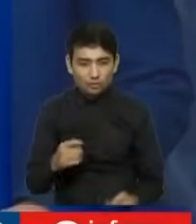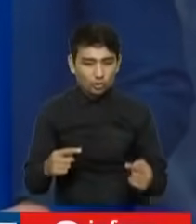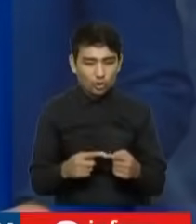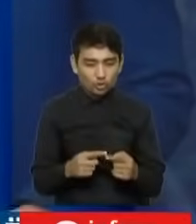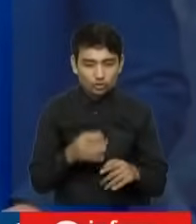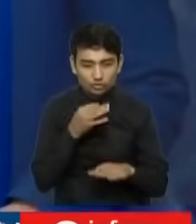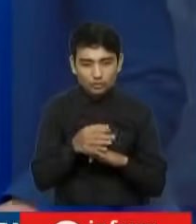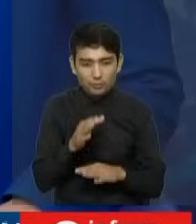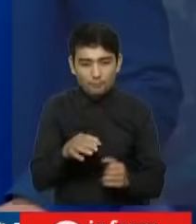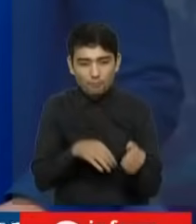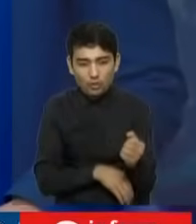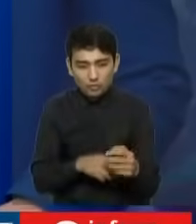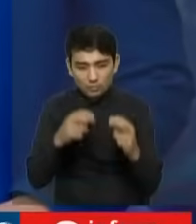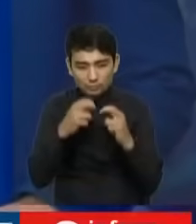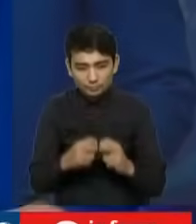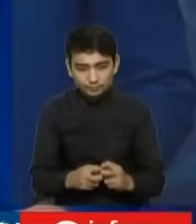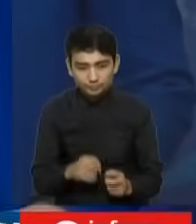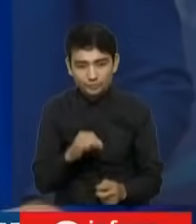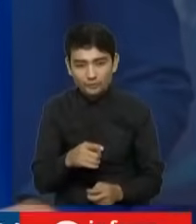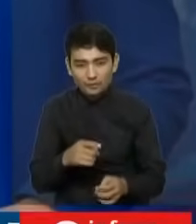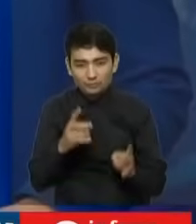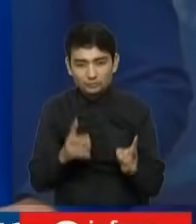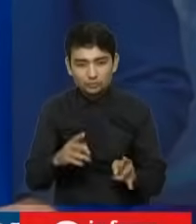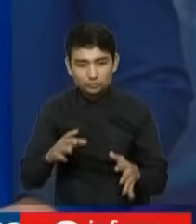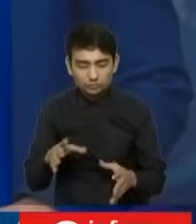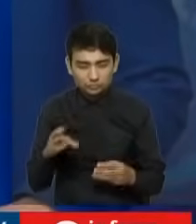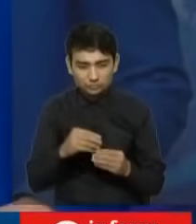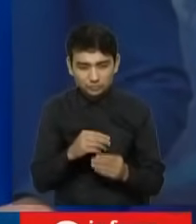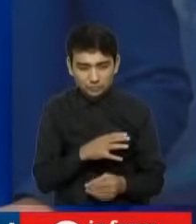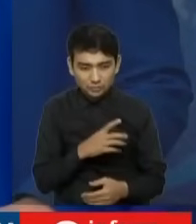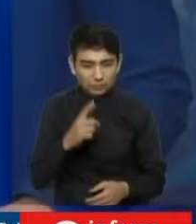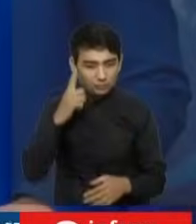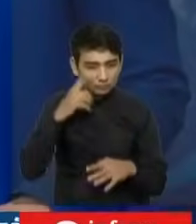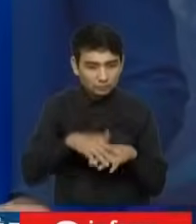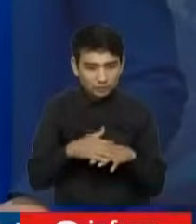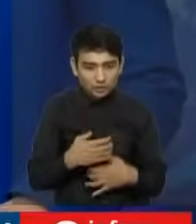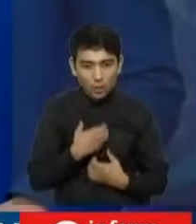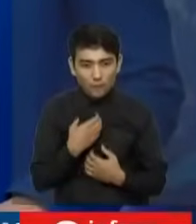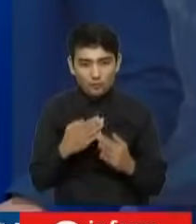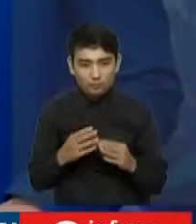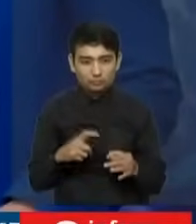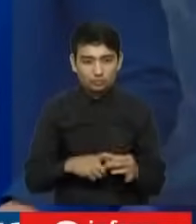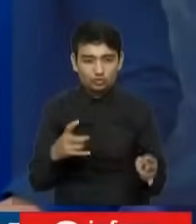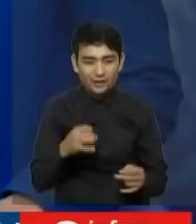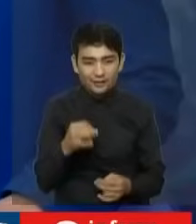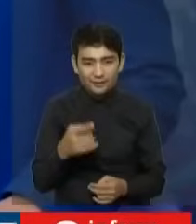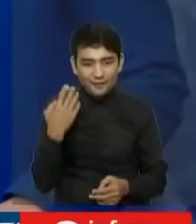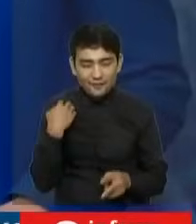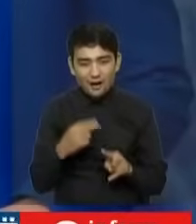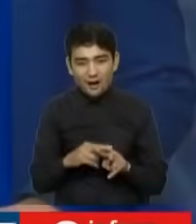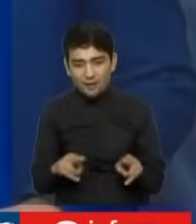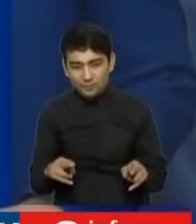ЧС после завершения расследования. Это происшествие стало поводом задуматься о страховании жилья. Тем более, что ранее такую